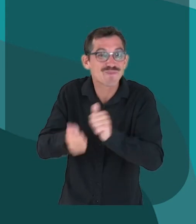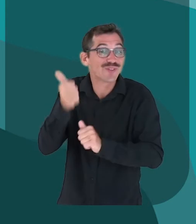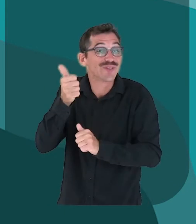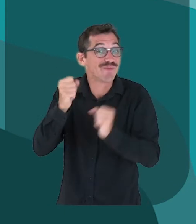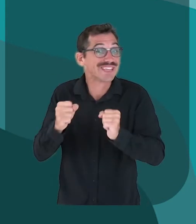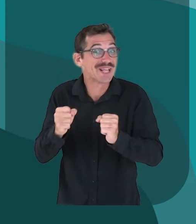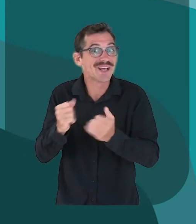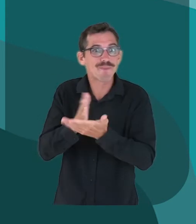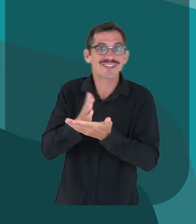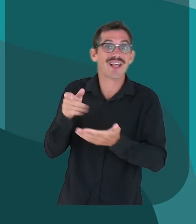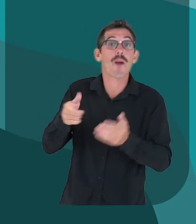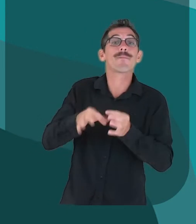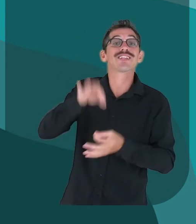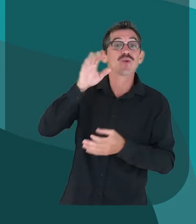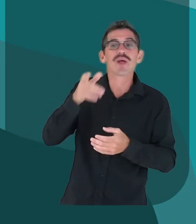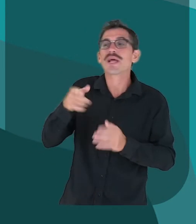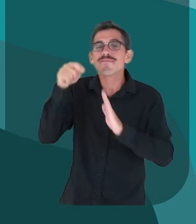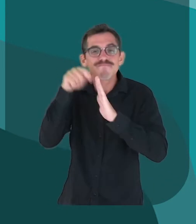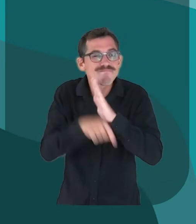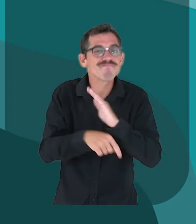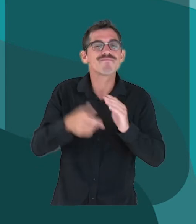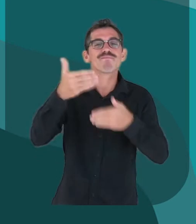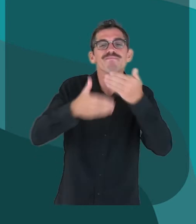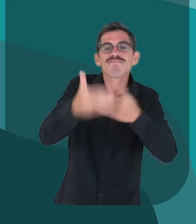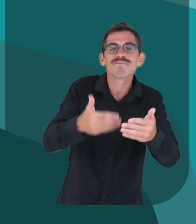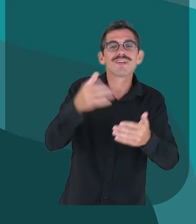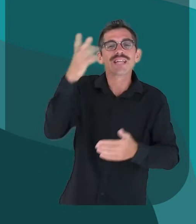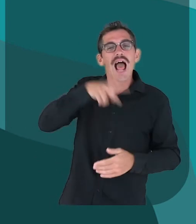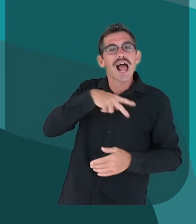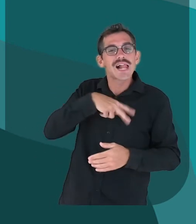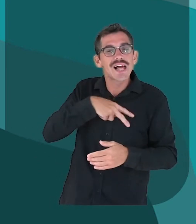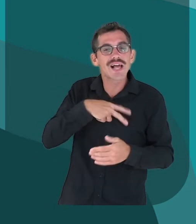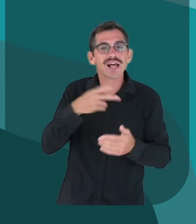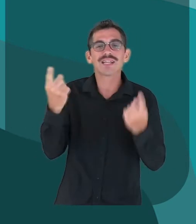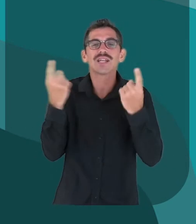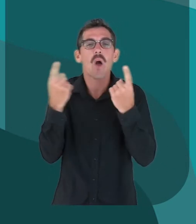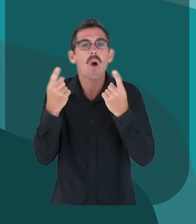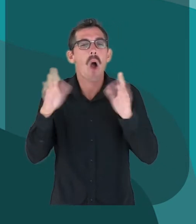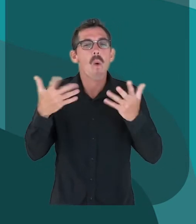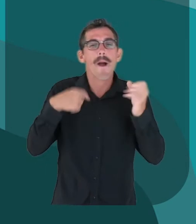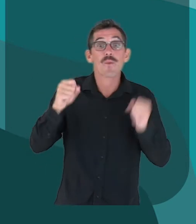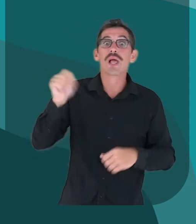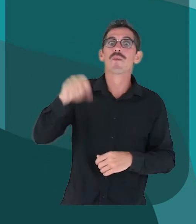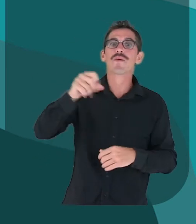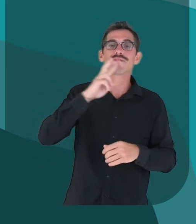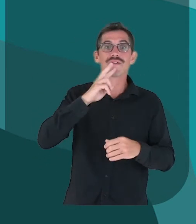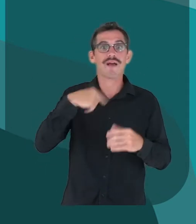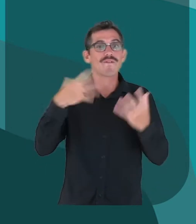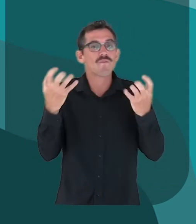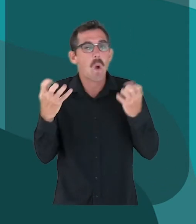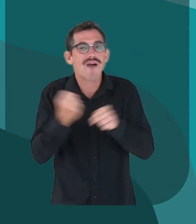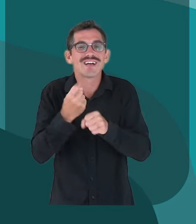autant que possible, d'approfondir autant ma propre démarche que mon propre style. C'est des choses auxquelles j'aspire. Ouais, tu